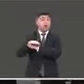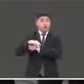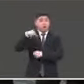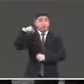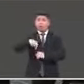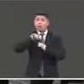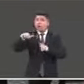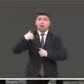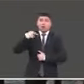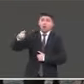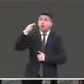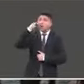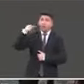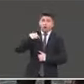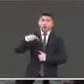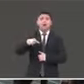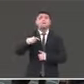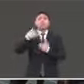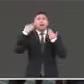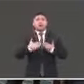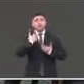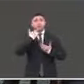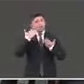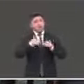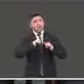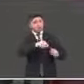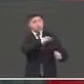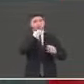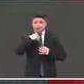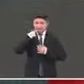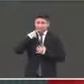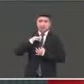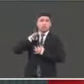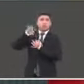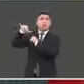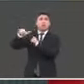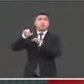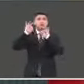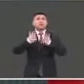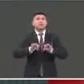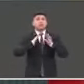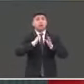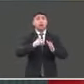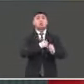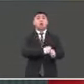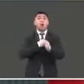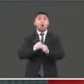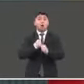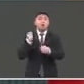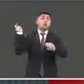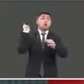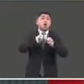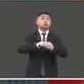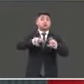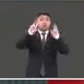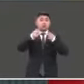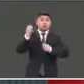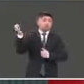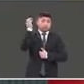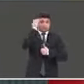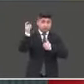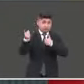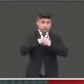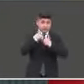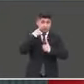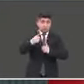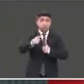yaklaşımları kendileri de dillendirmeye başladı Terör ve göç meselesi başta olmak